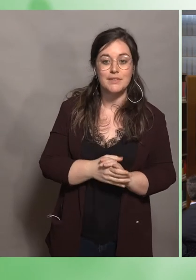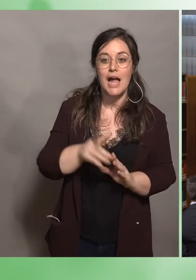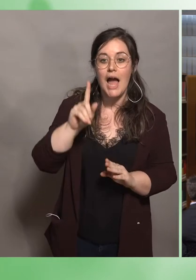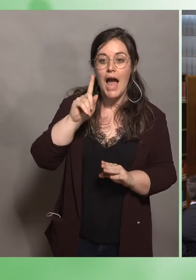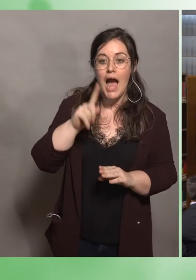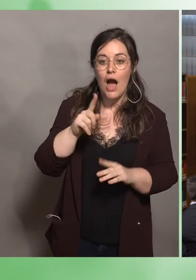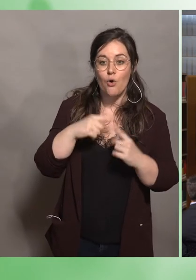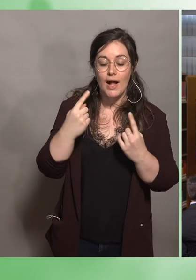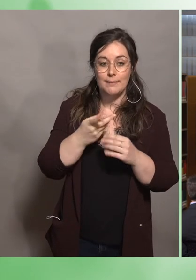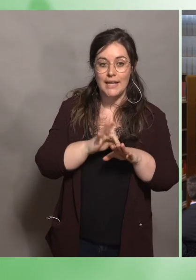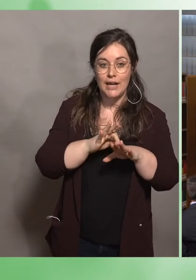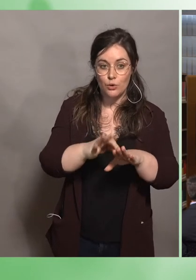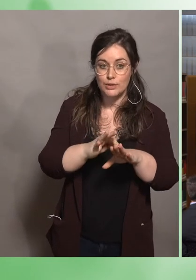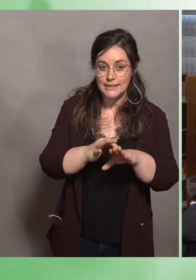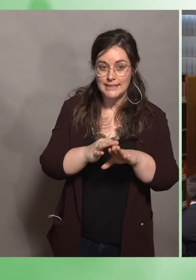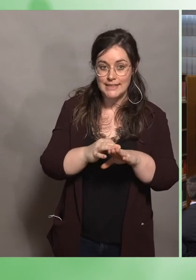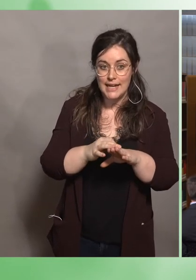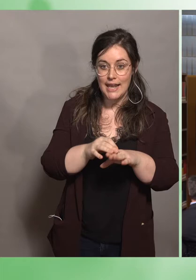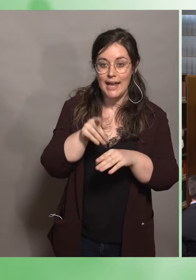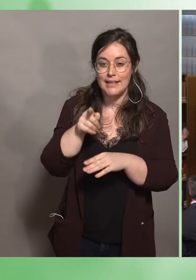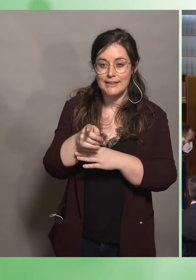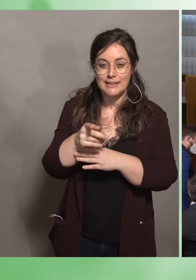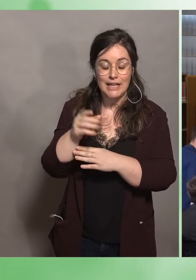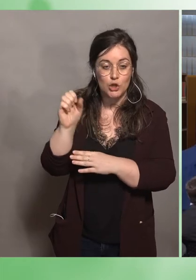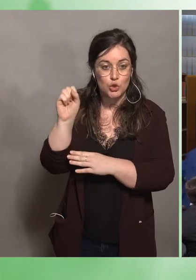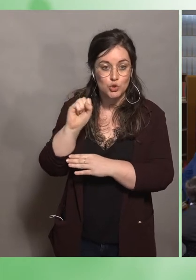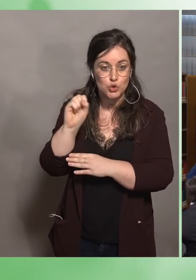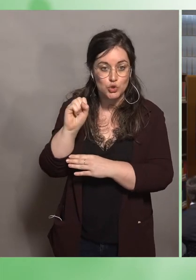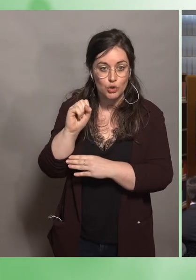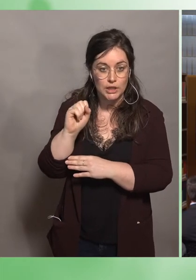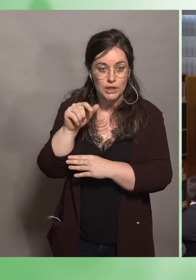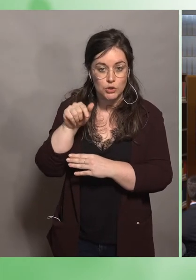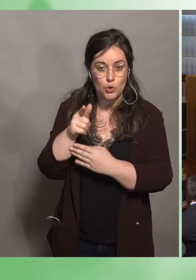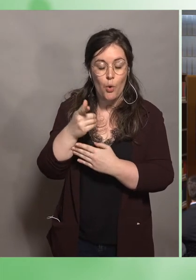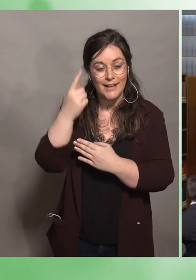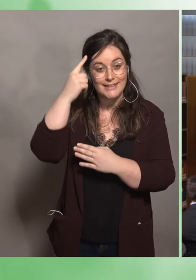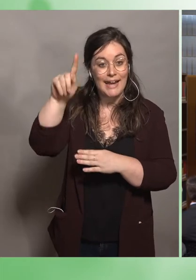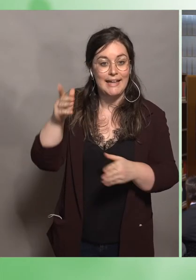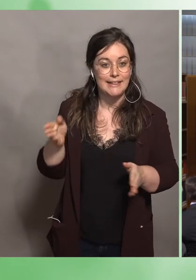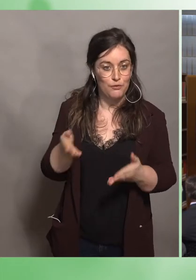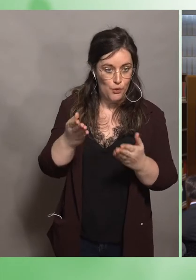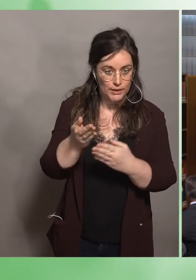Resources. Das nennt sich bei Sonnentor Talenteförderer. Das finde ich sehr nett. Thomas Steinbauer, bitte kommen Sie zu mir.